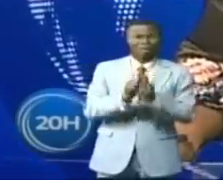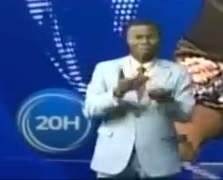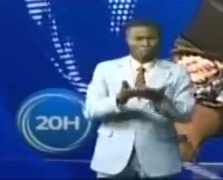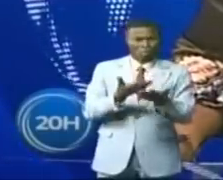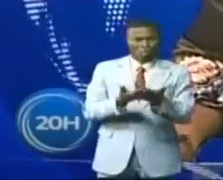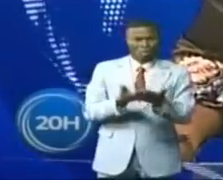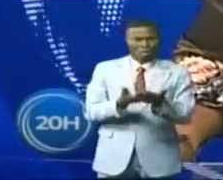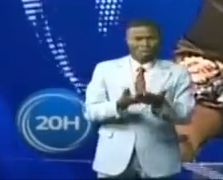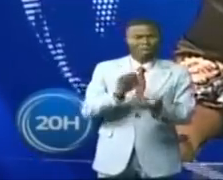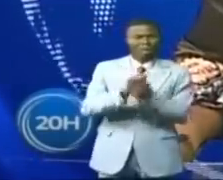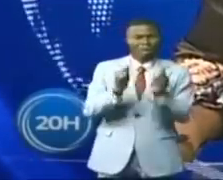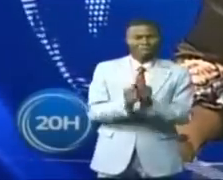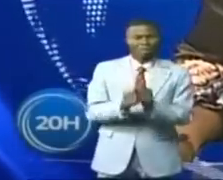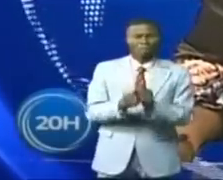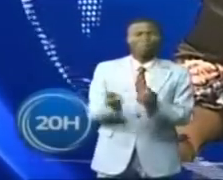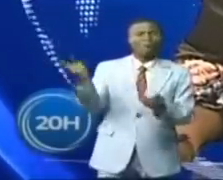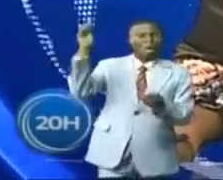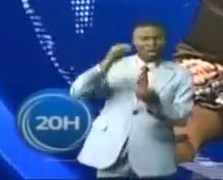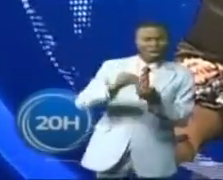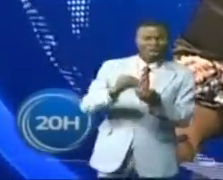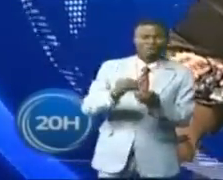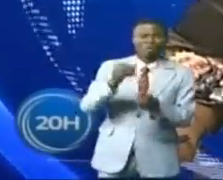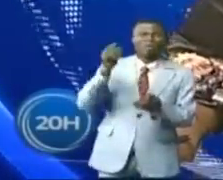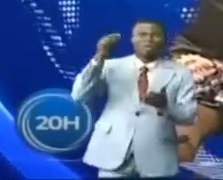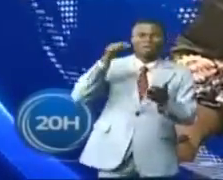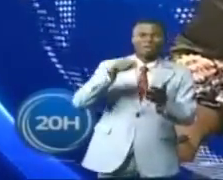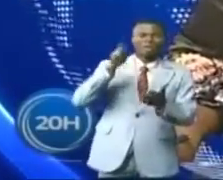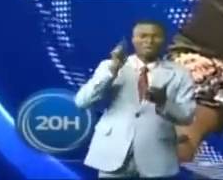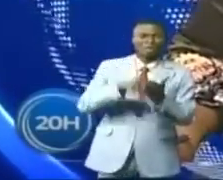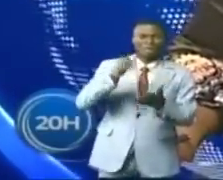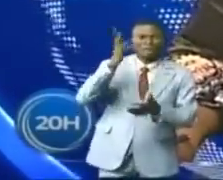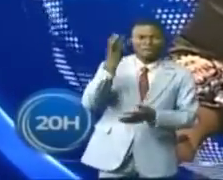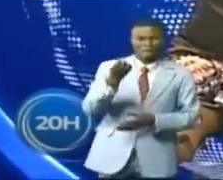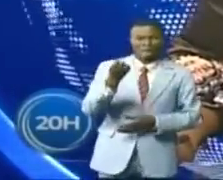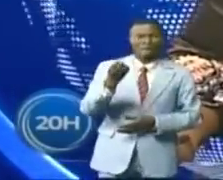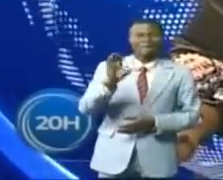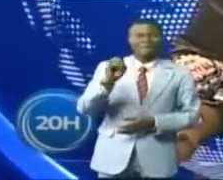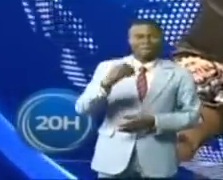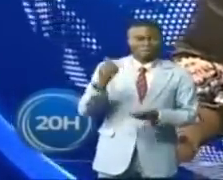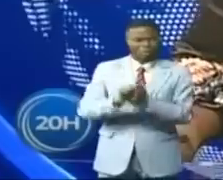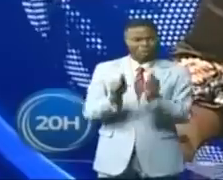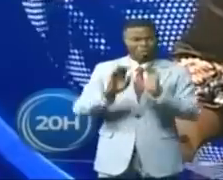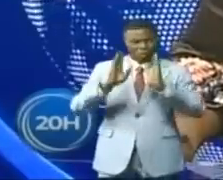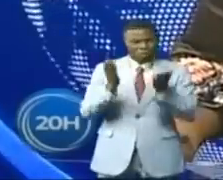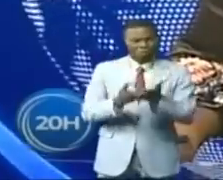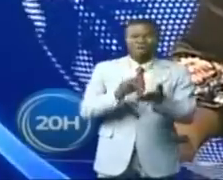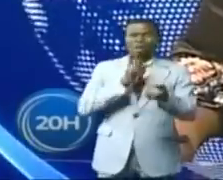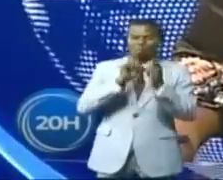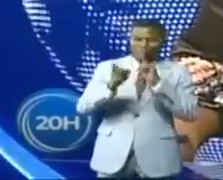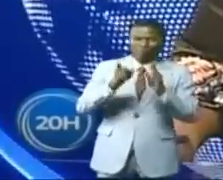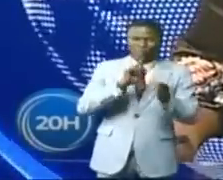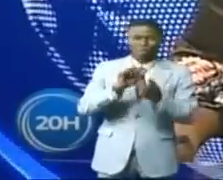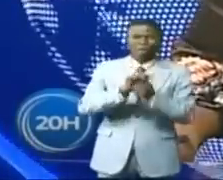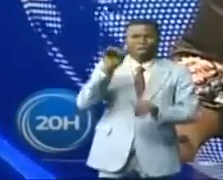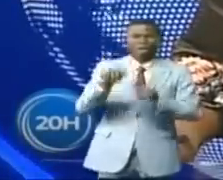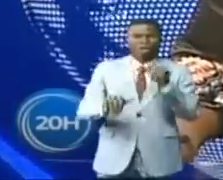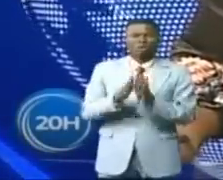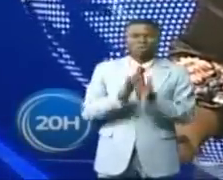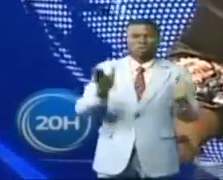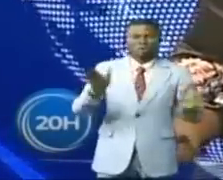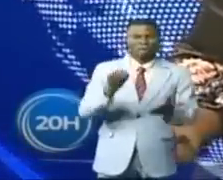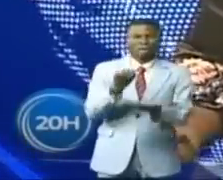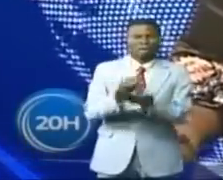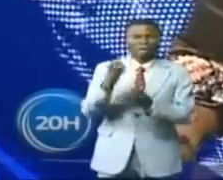heureuse malgré ce relèvement du prix de son carburant? Et toutes ces questions ont été posées au secrétaire général à